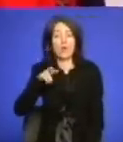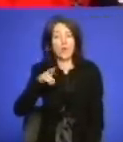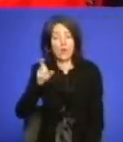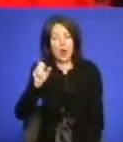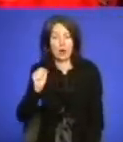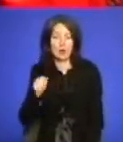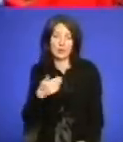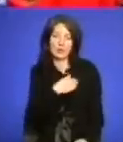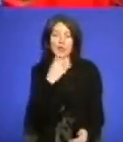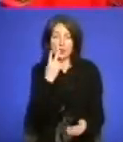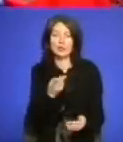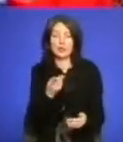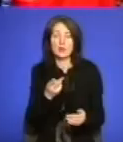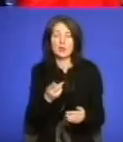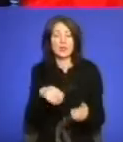так